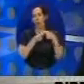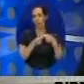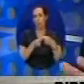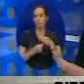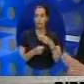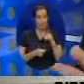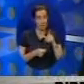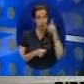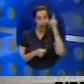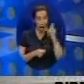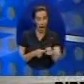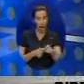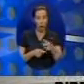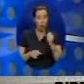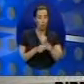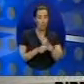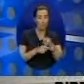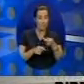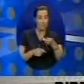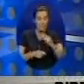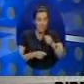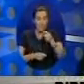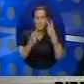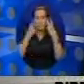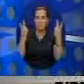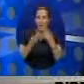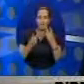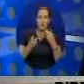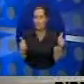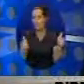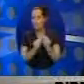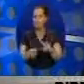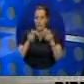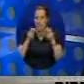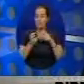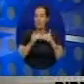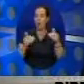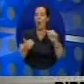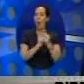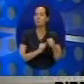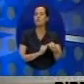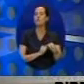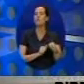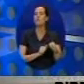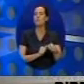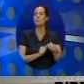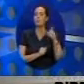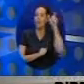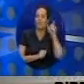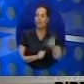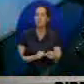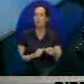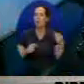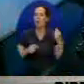כן. האם הוא יהיה החתרן הזה שמחפש להיצמד למישהו כדי להתקדם, או שהוא יהיה טים פלייר